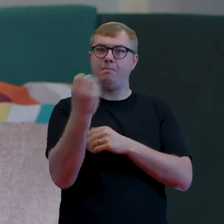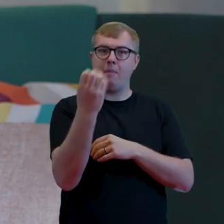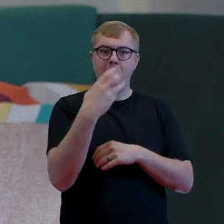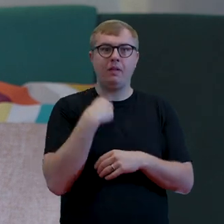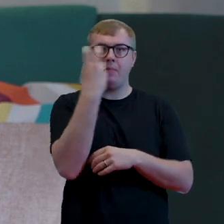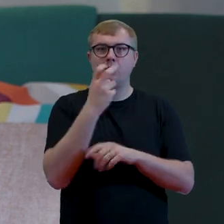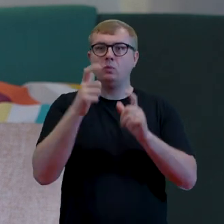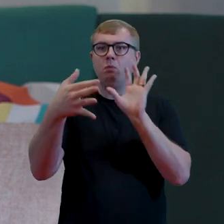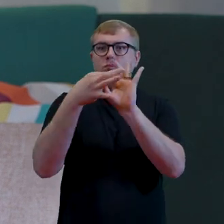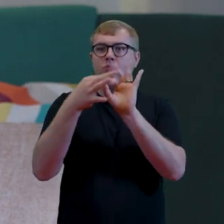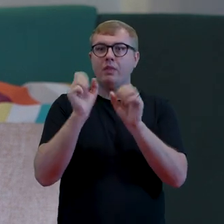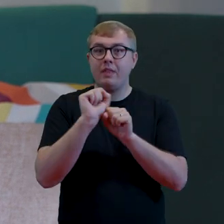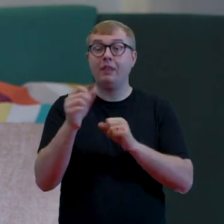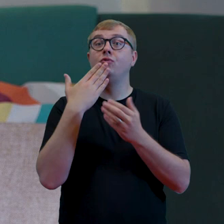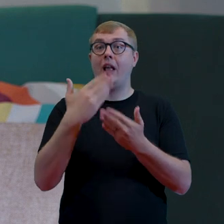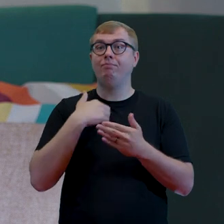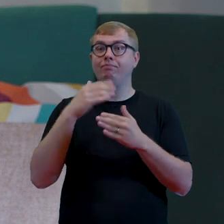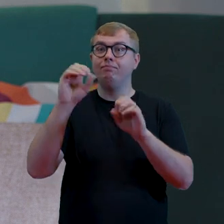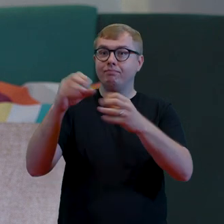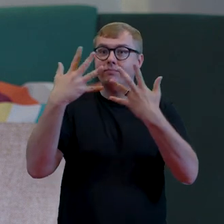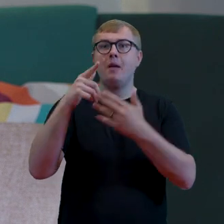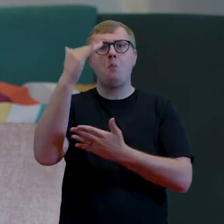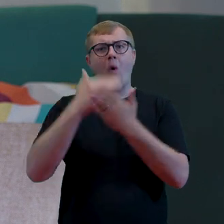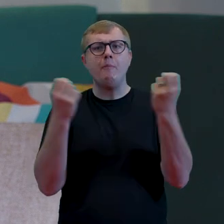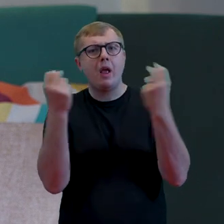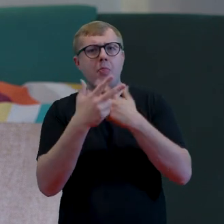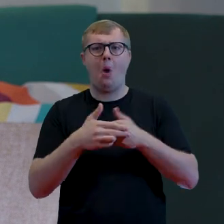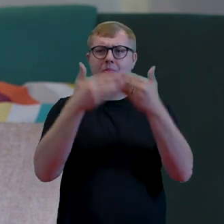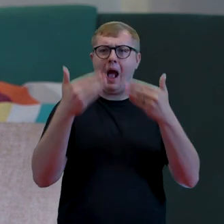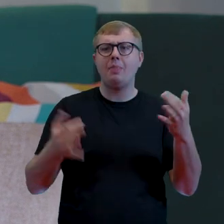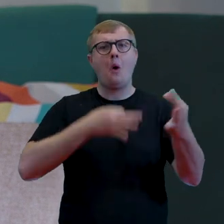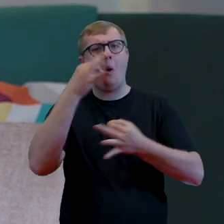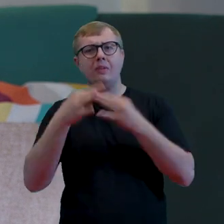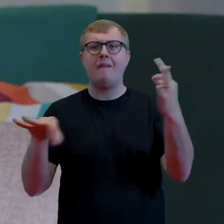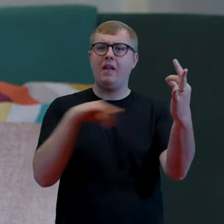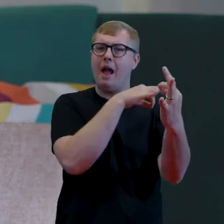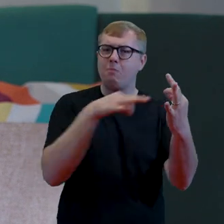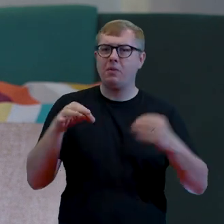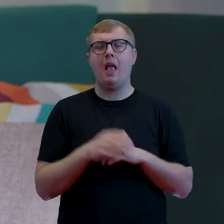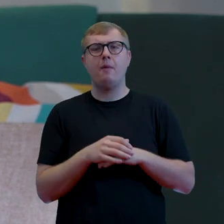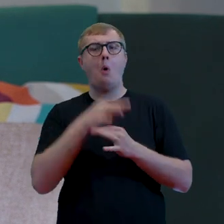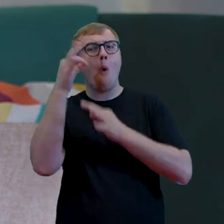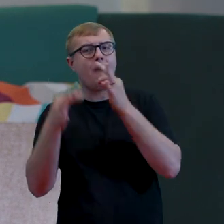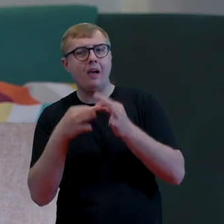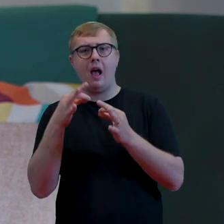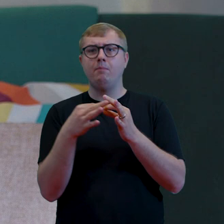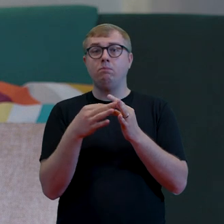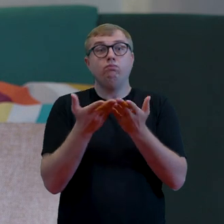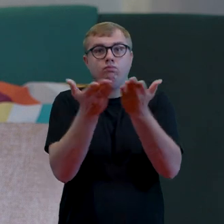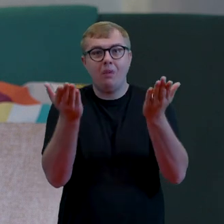zainteresowanie i w ten sposób są programy kinowe teatralne koncerty Filharmonia opera